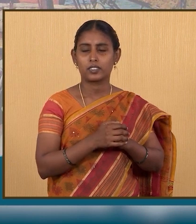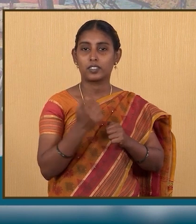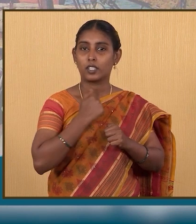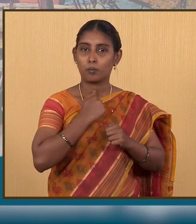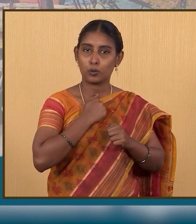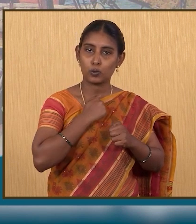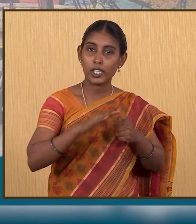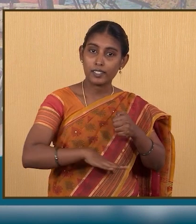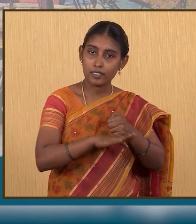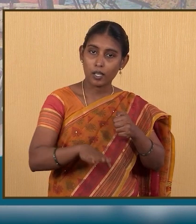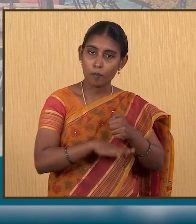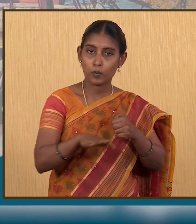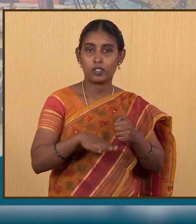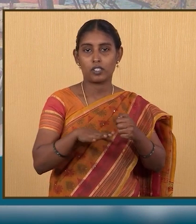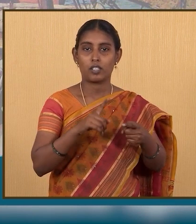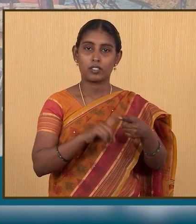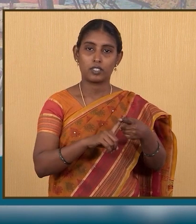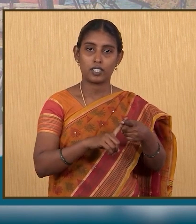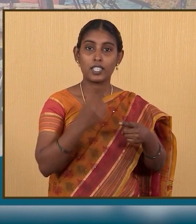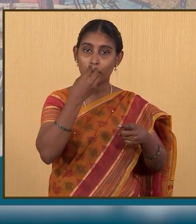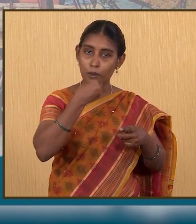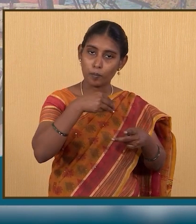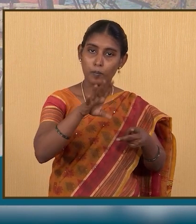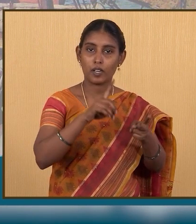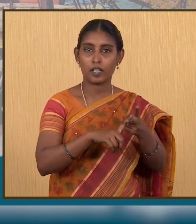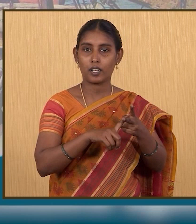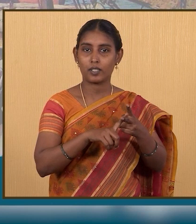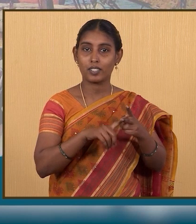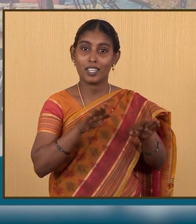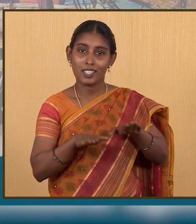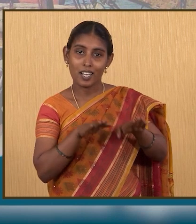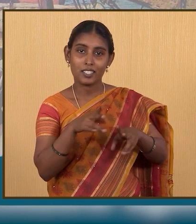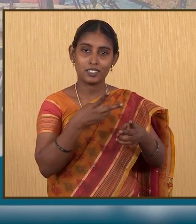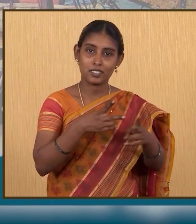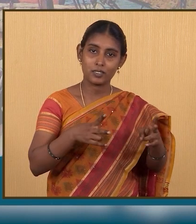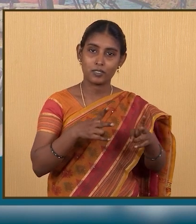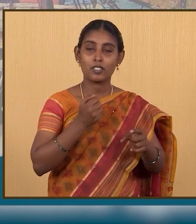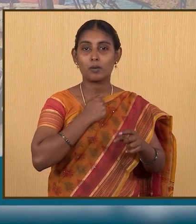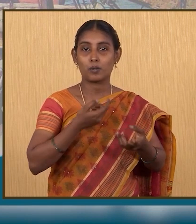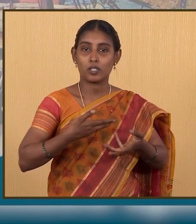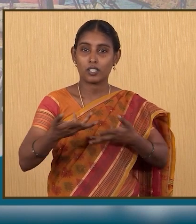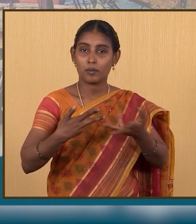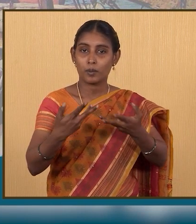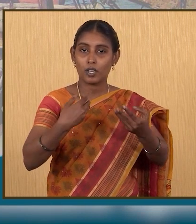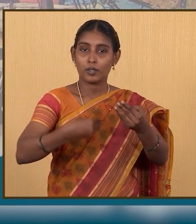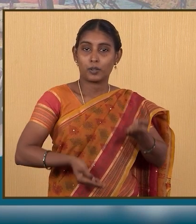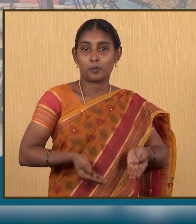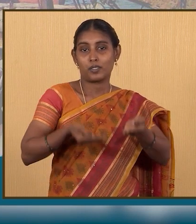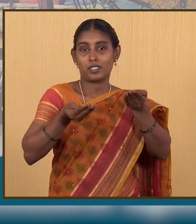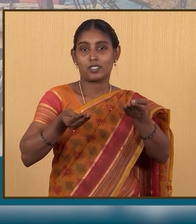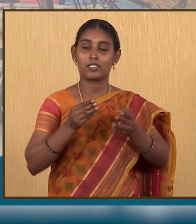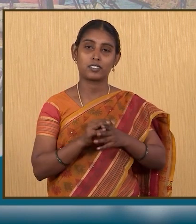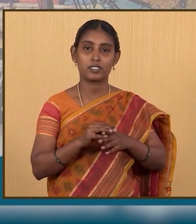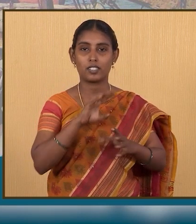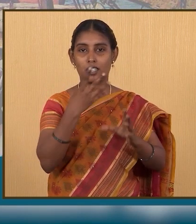நம்மளுடைய சமுதாய நிலை எப்படி இருந்தது, நம்மளோட இலக்கியங்கள், கலாச்சாரம் எப்படி இருந்தது, நம்மளோட பொருளாதார முன்னேற்றம் எப்படி